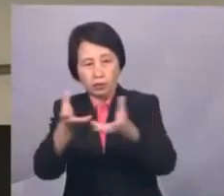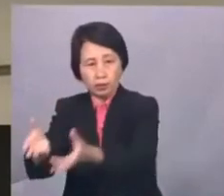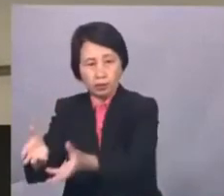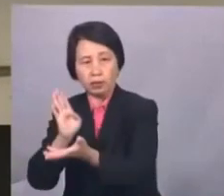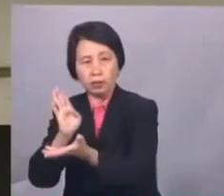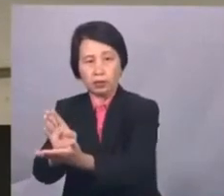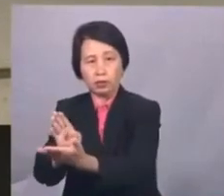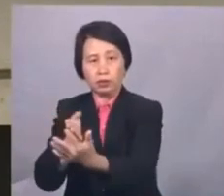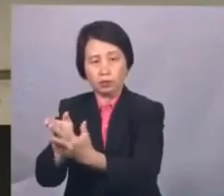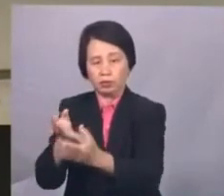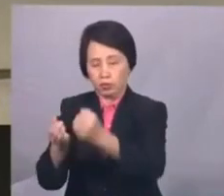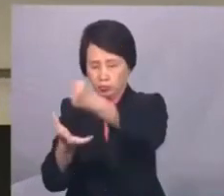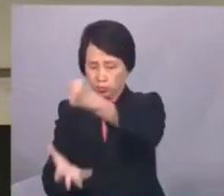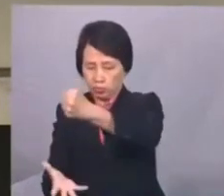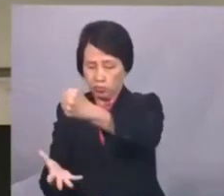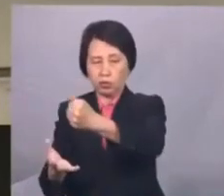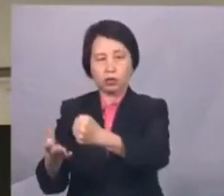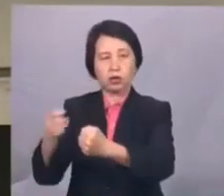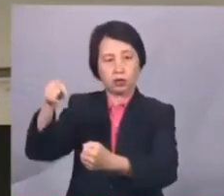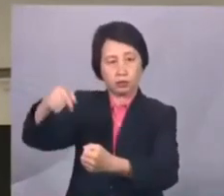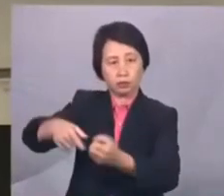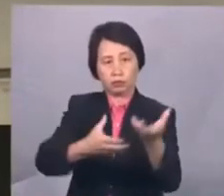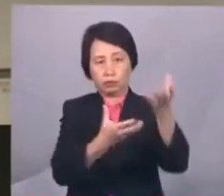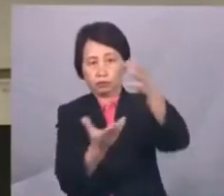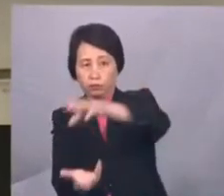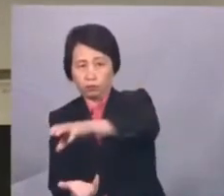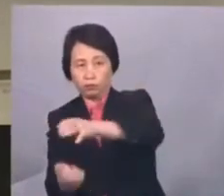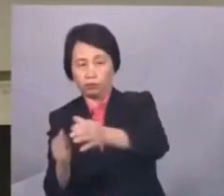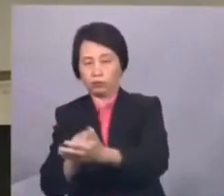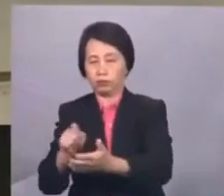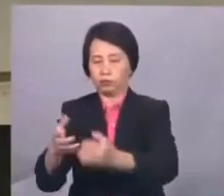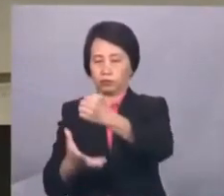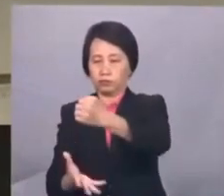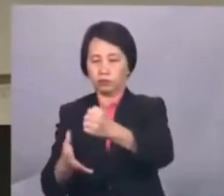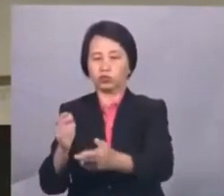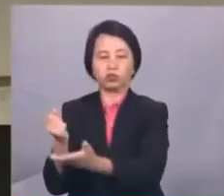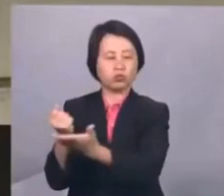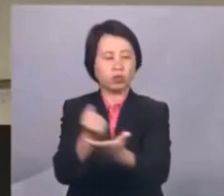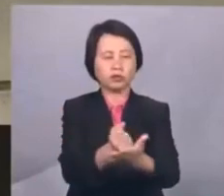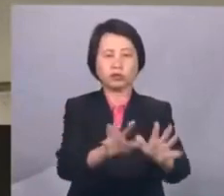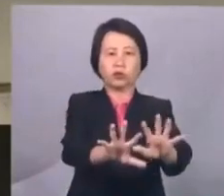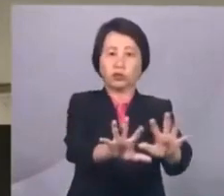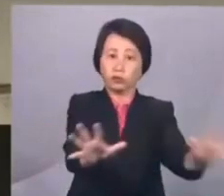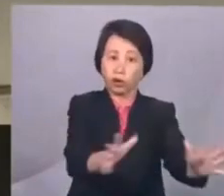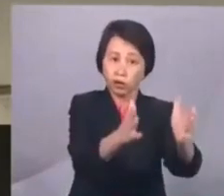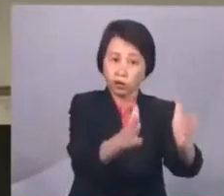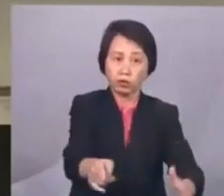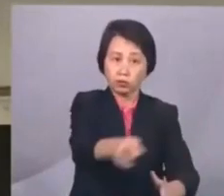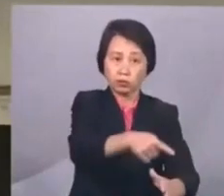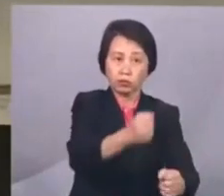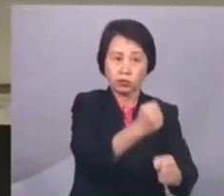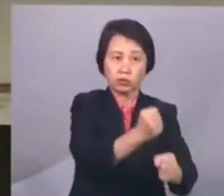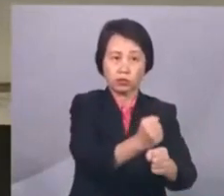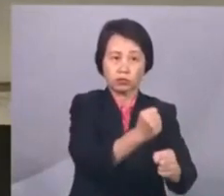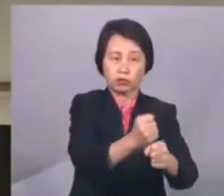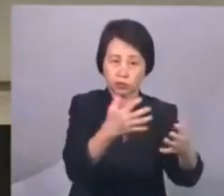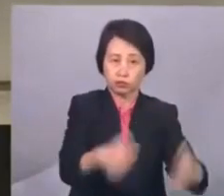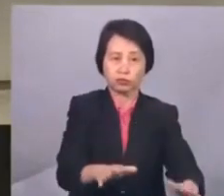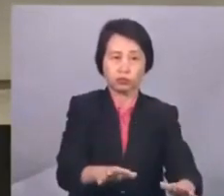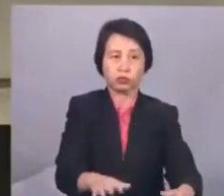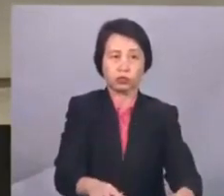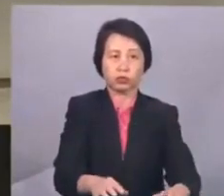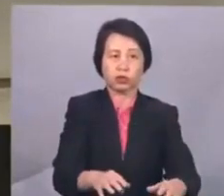melalui tabung untuk bantu lainnya juga yang telah